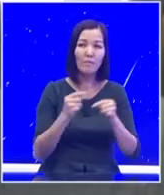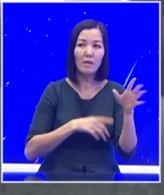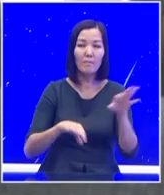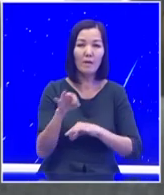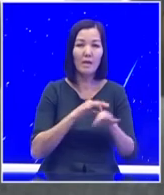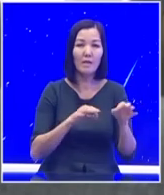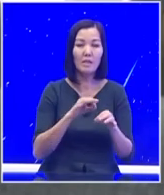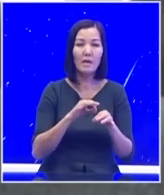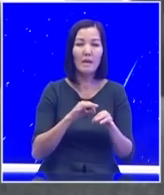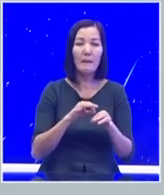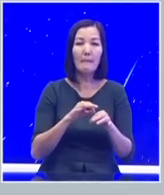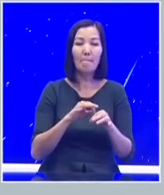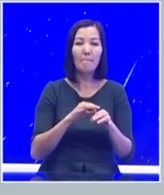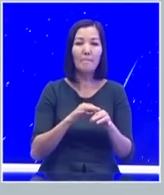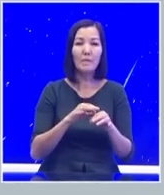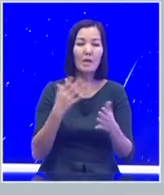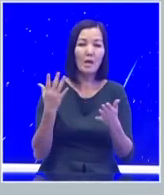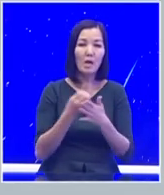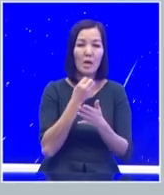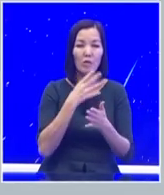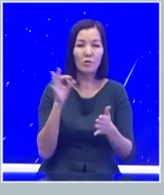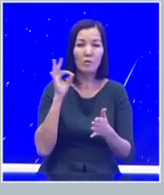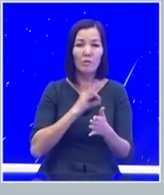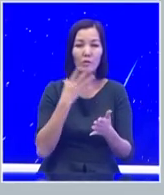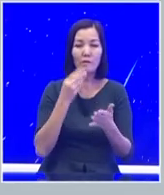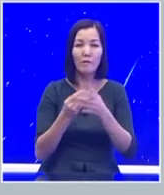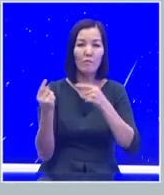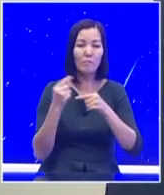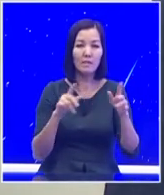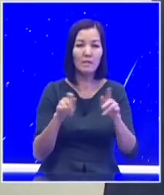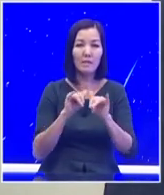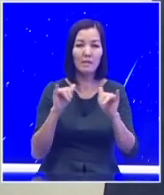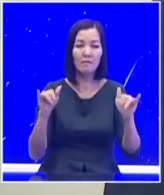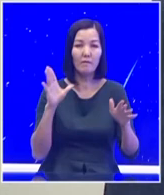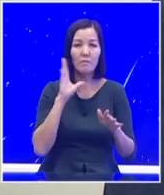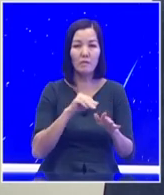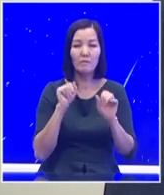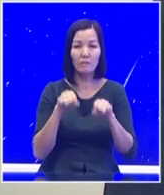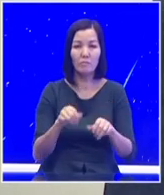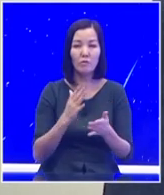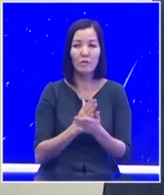JAS Project стал для него отправной точкой развития его собственного дела.